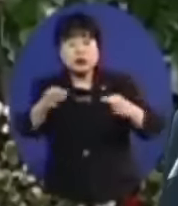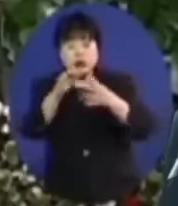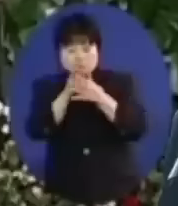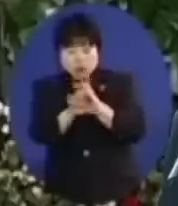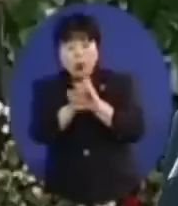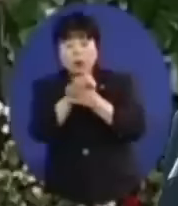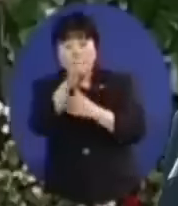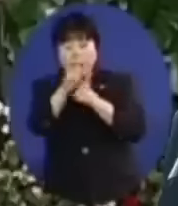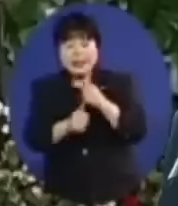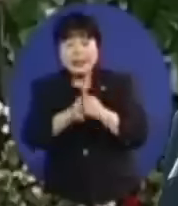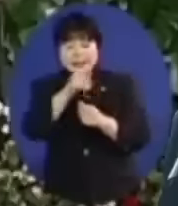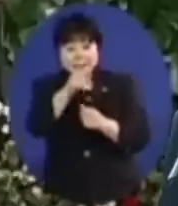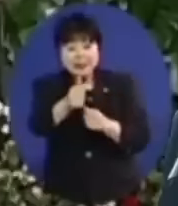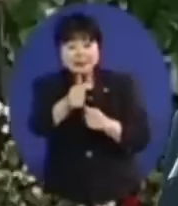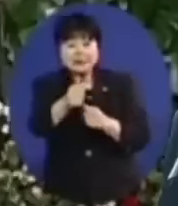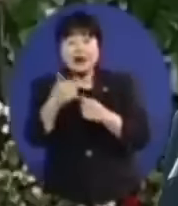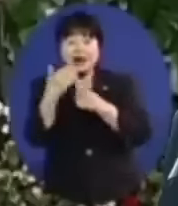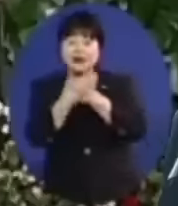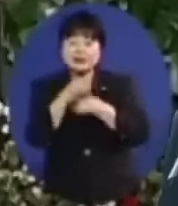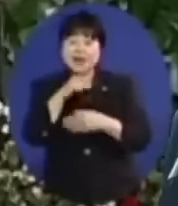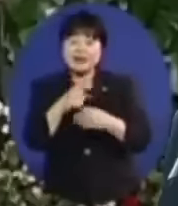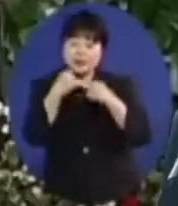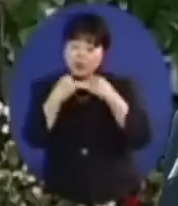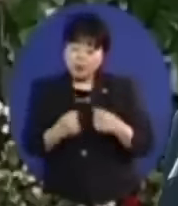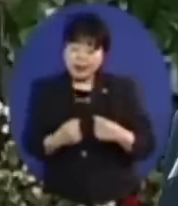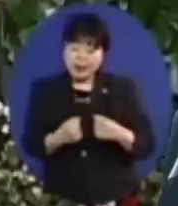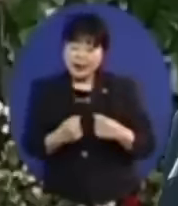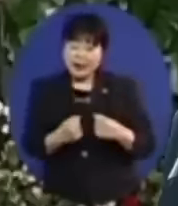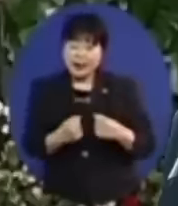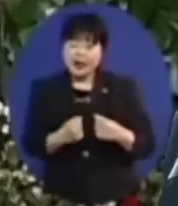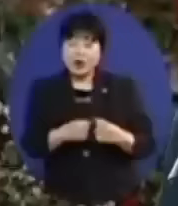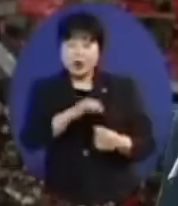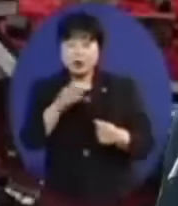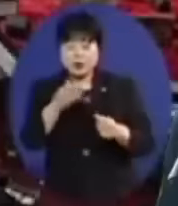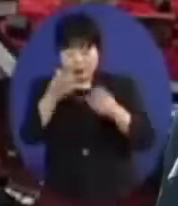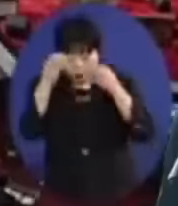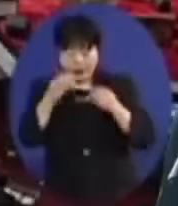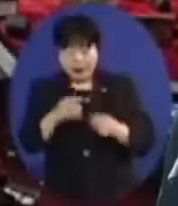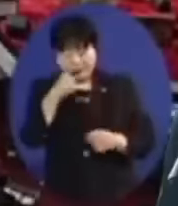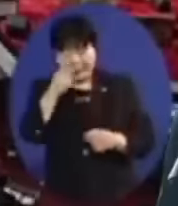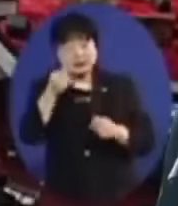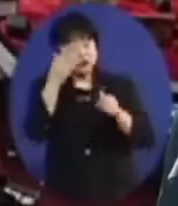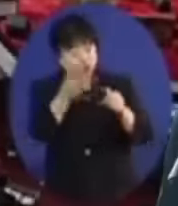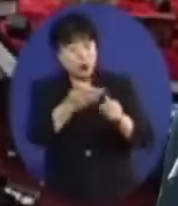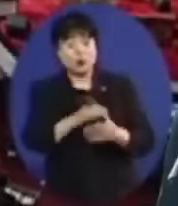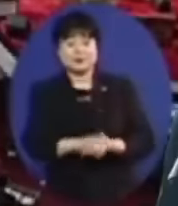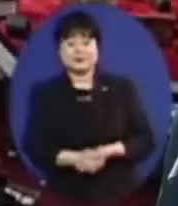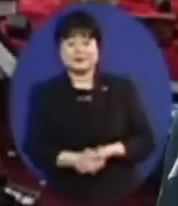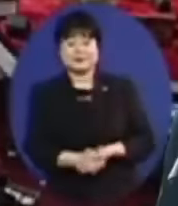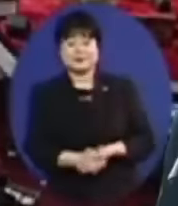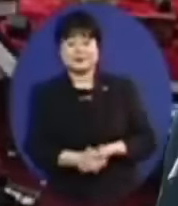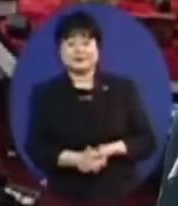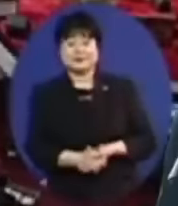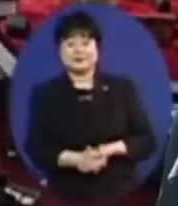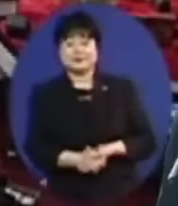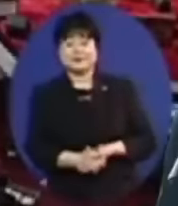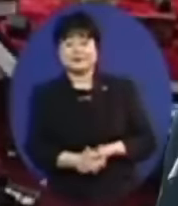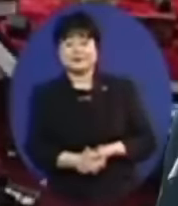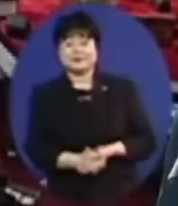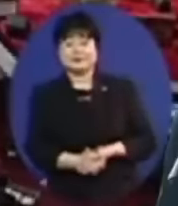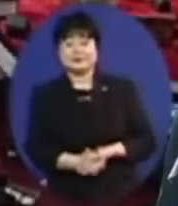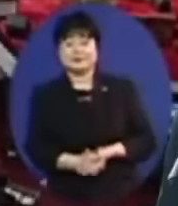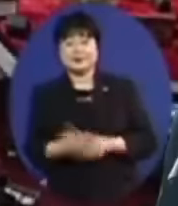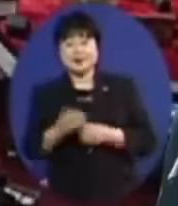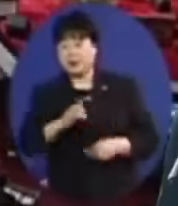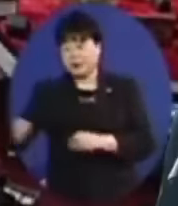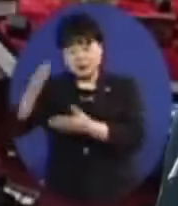기도하여 하나님의 은혜 안에 머물도록 우리에게 고난의 가시를 주는 것입니다. 우리가 연애를 저버리고